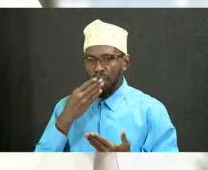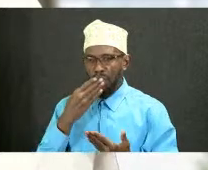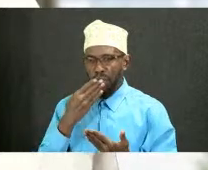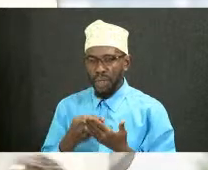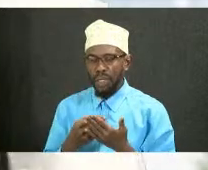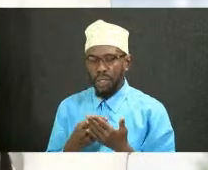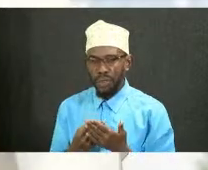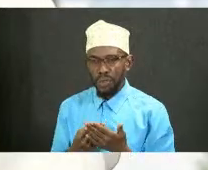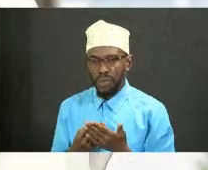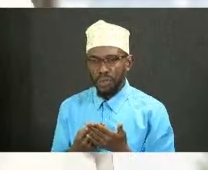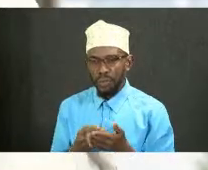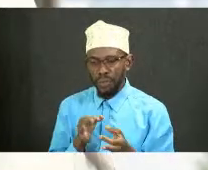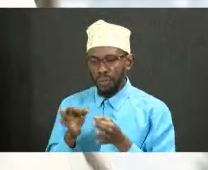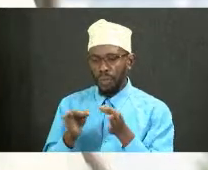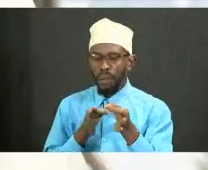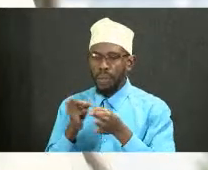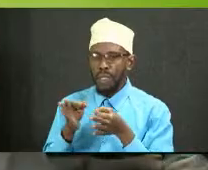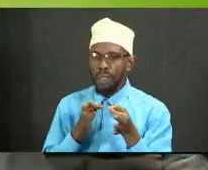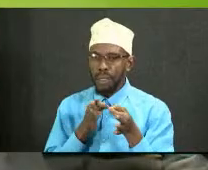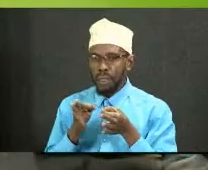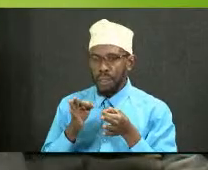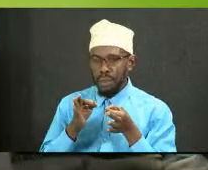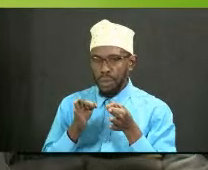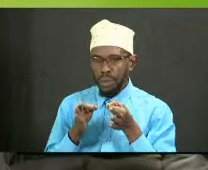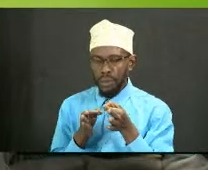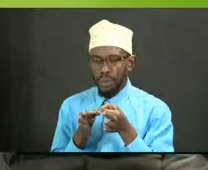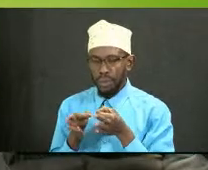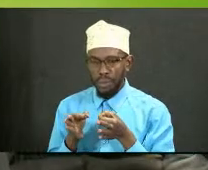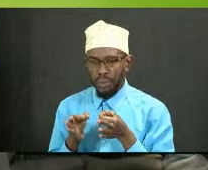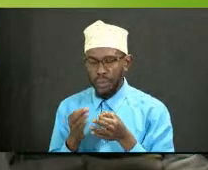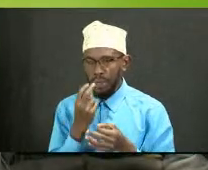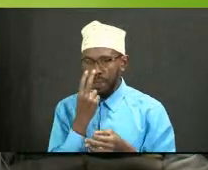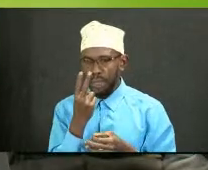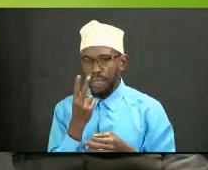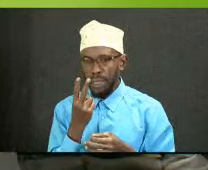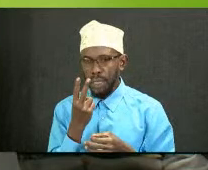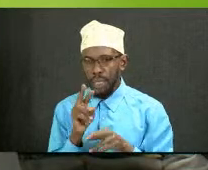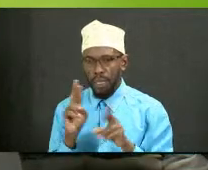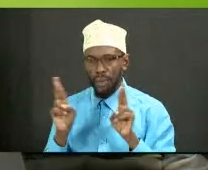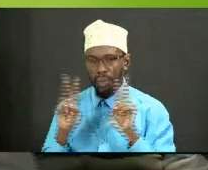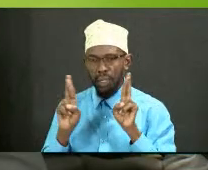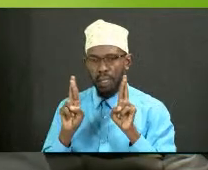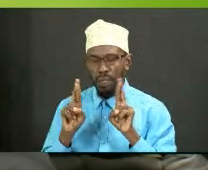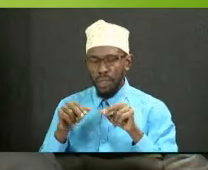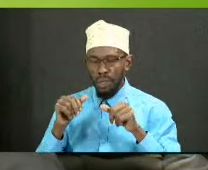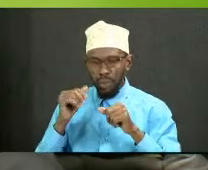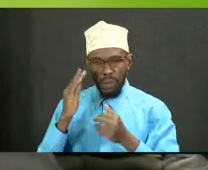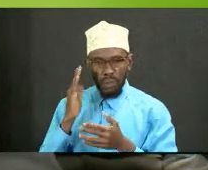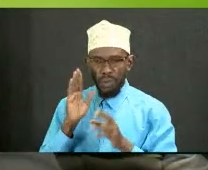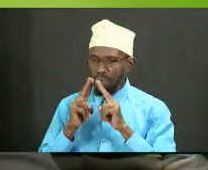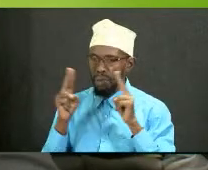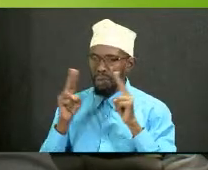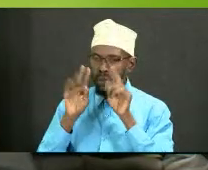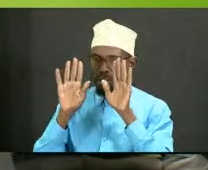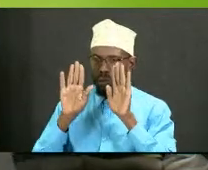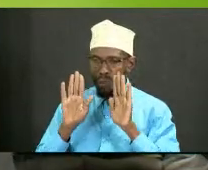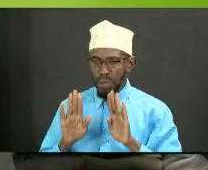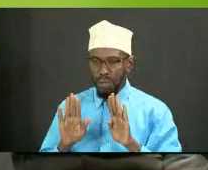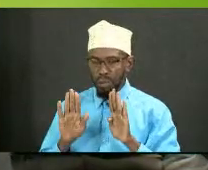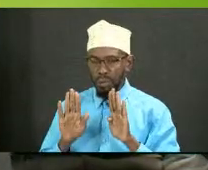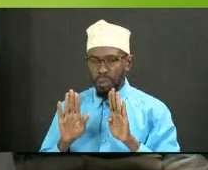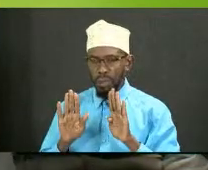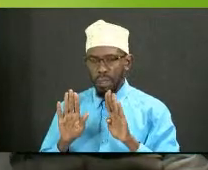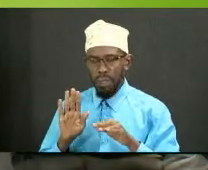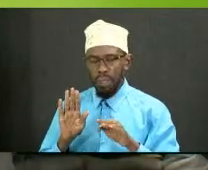kwa kutuelezea kwa kina katika jambo kama hili. Maana naona matayarisho ni jambo muhimu, ila watu